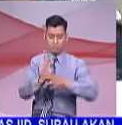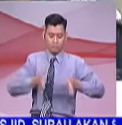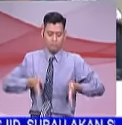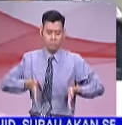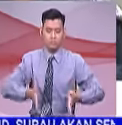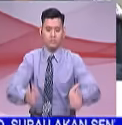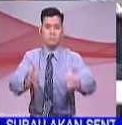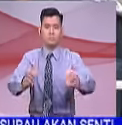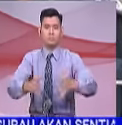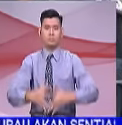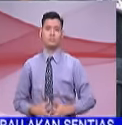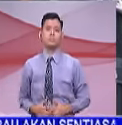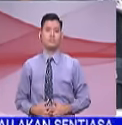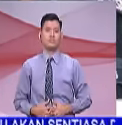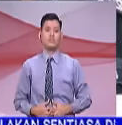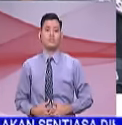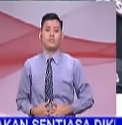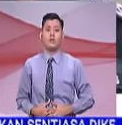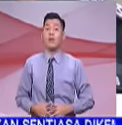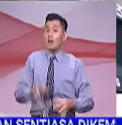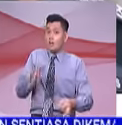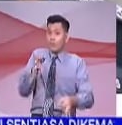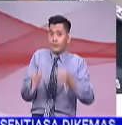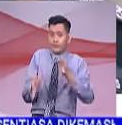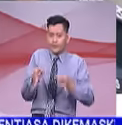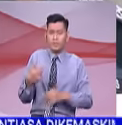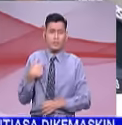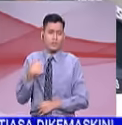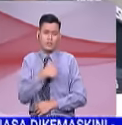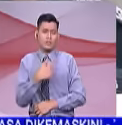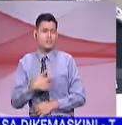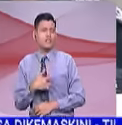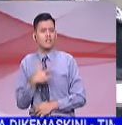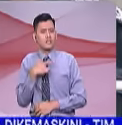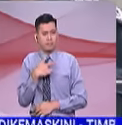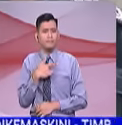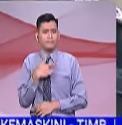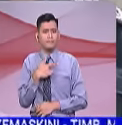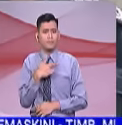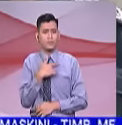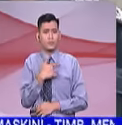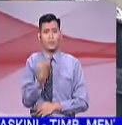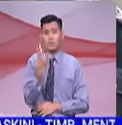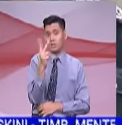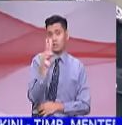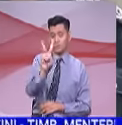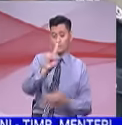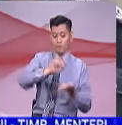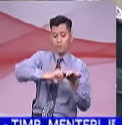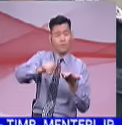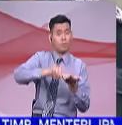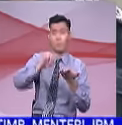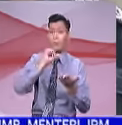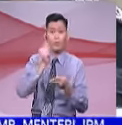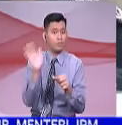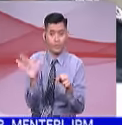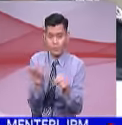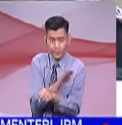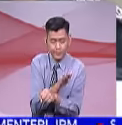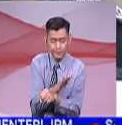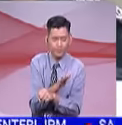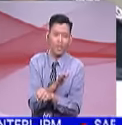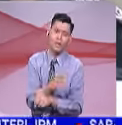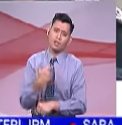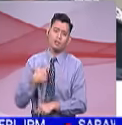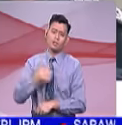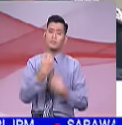Walau bagaimanapun, jika sekiranya kita merasakan dalam 2 minggu itu tidak mencukupi,